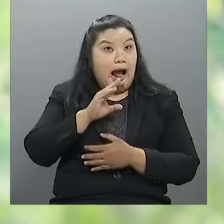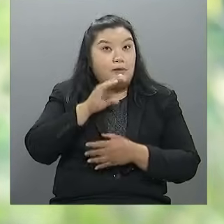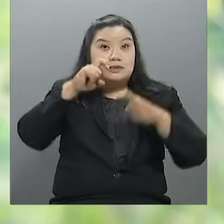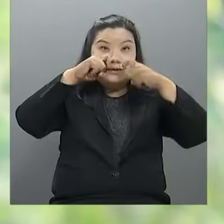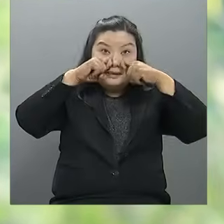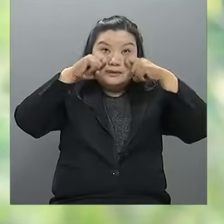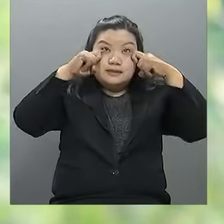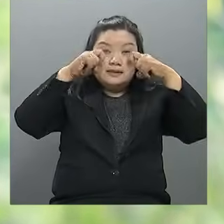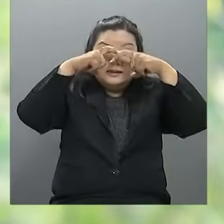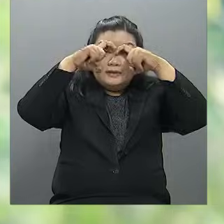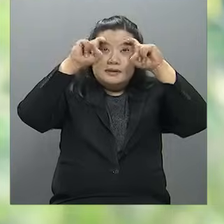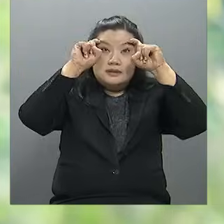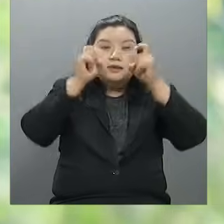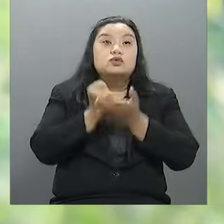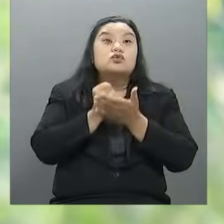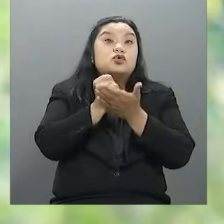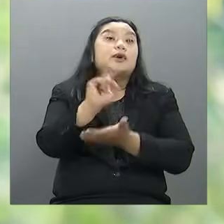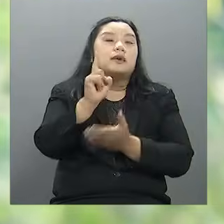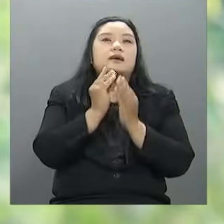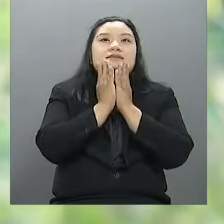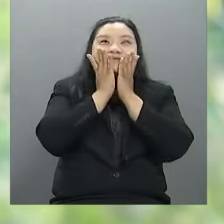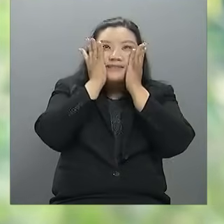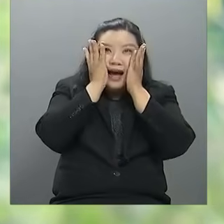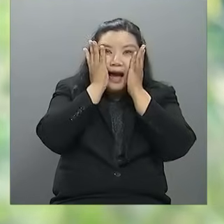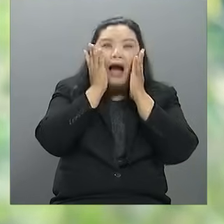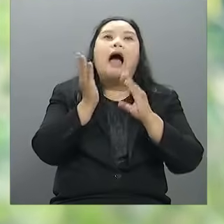ามงามดข้ดใตตาหนอยลงการมองกสบาย Esc een